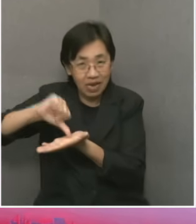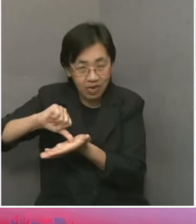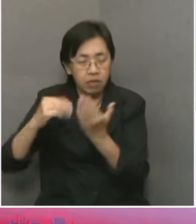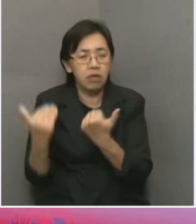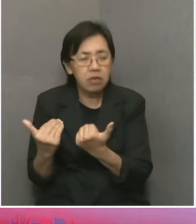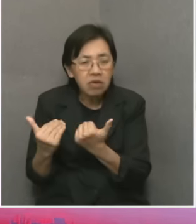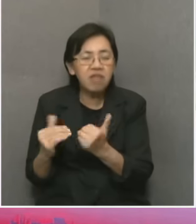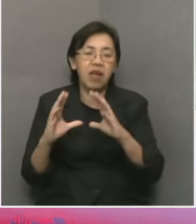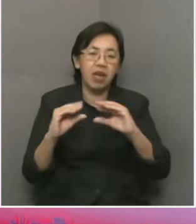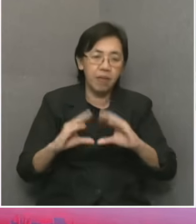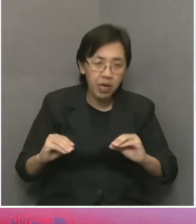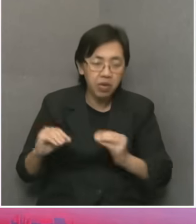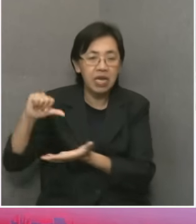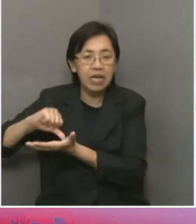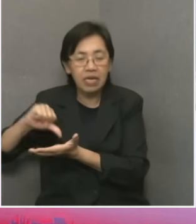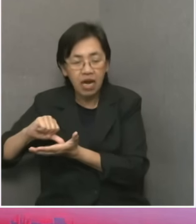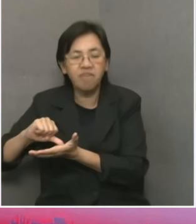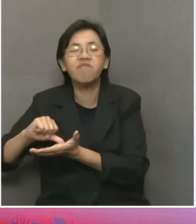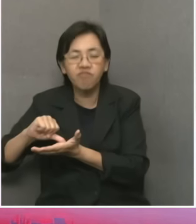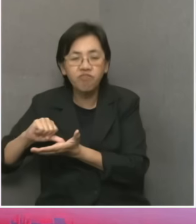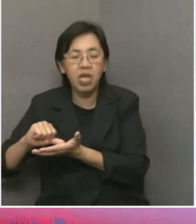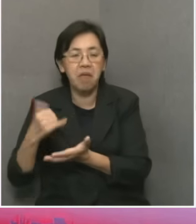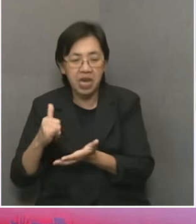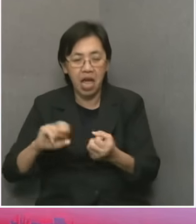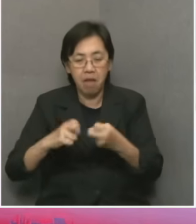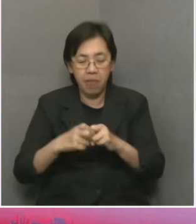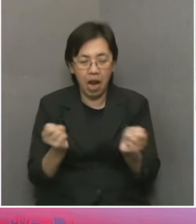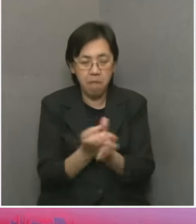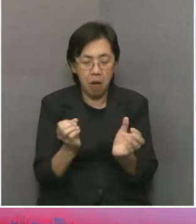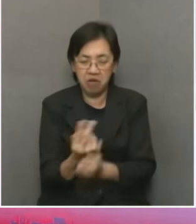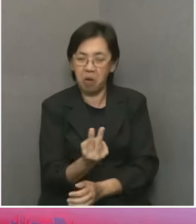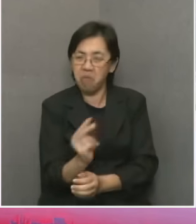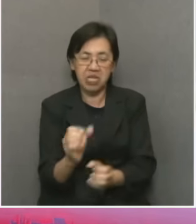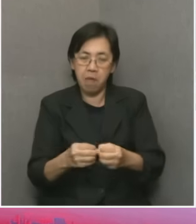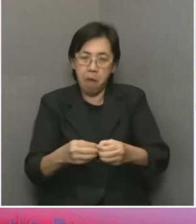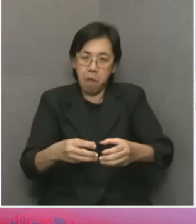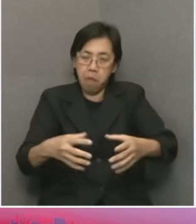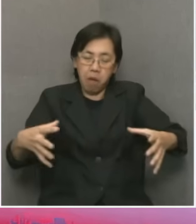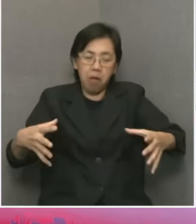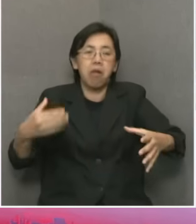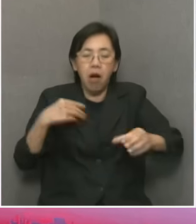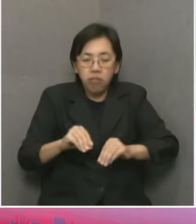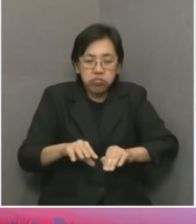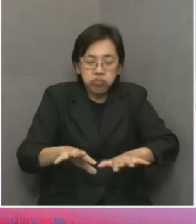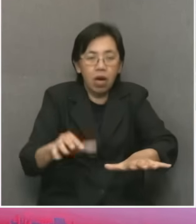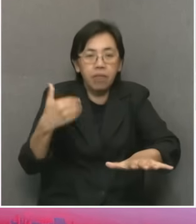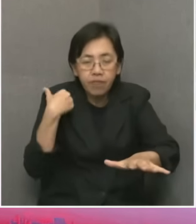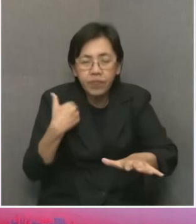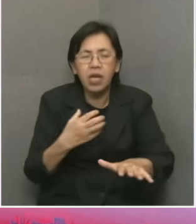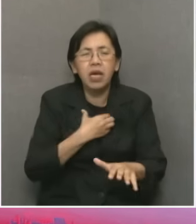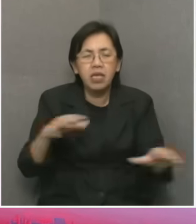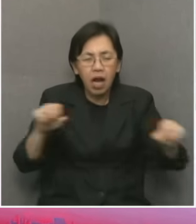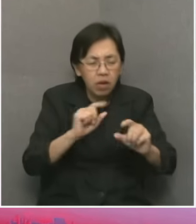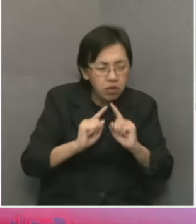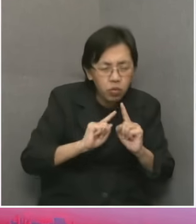นี้มีบทบาทมีท่าทีดูเหมือนว่าจะขยายความรุนแรงเพิ่มมากขึ้นค่ะ ค่ะเพราะฉะนั้นนะคะก็อยากจะให้มีการเข้าสู่การเจรจาโดย